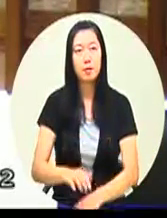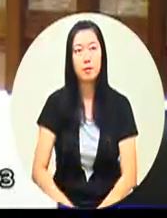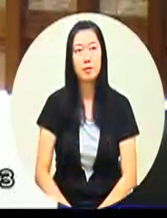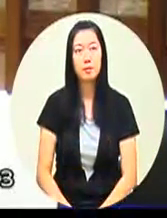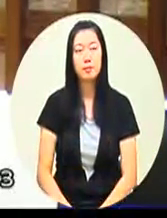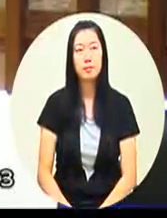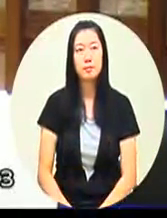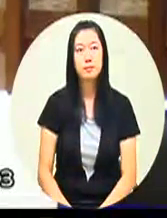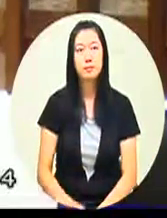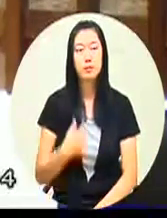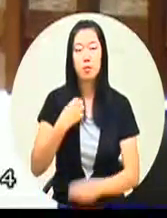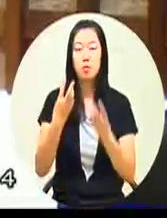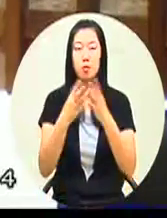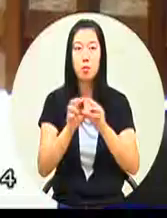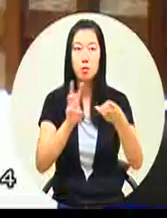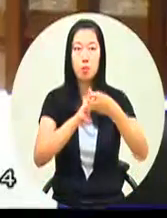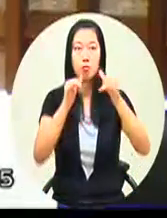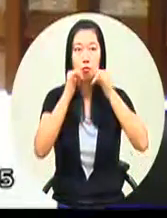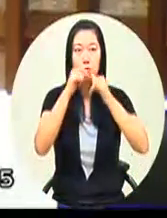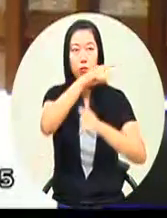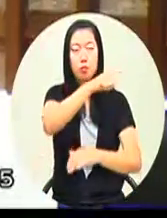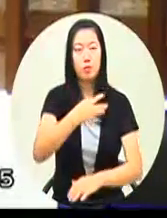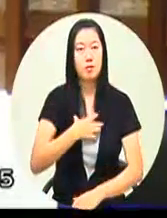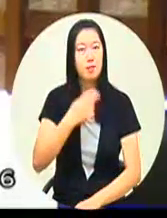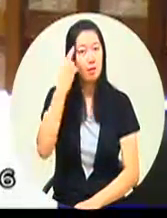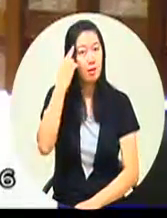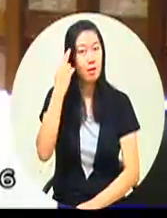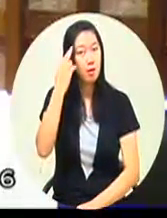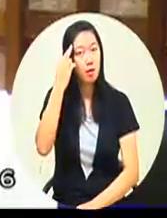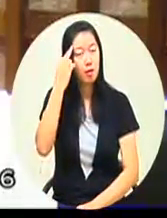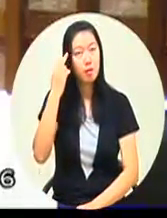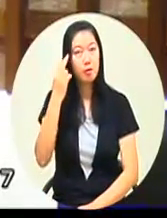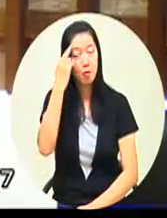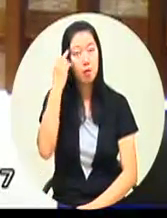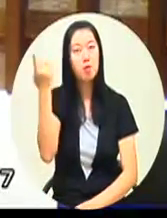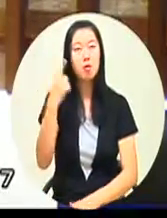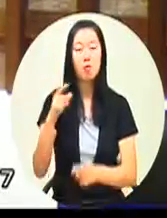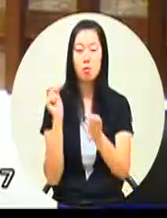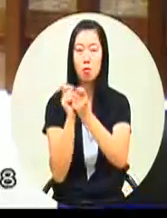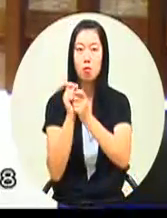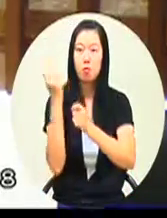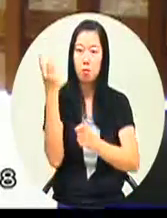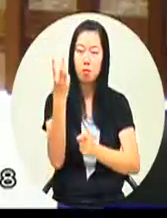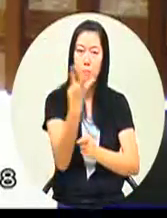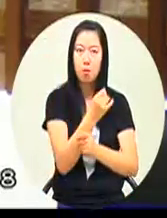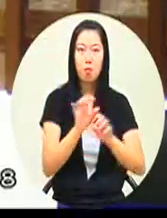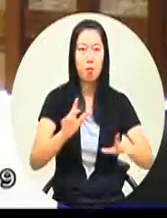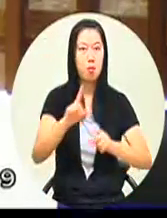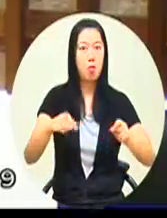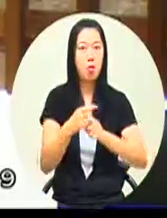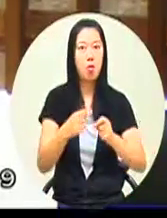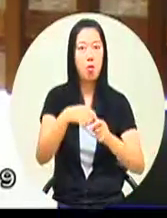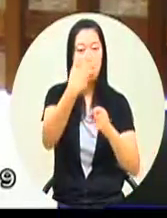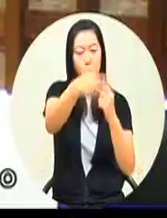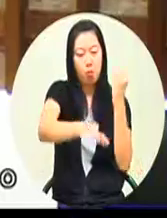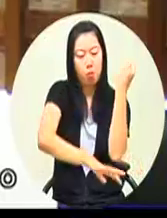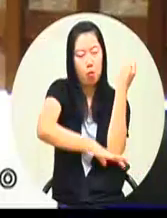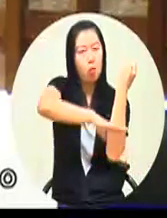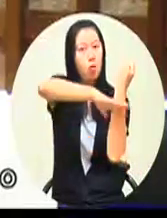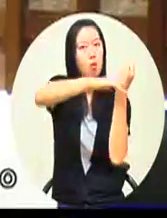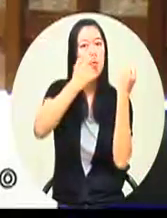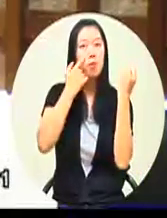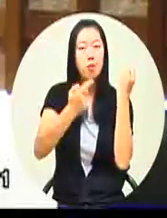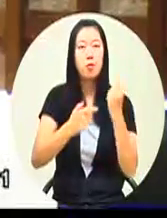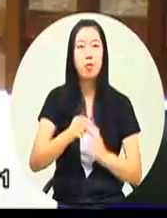几年风台观察了，拢搬来阿林那边吼。这几遍的风台都是今年阴霾严重，尤其呢，尤